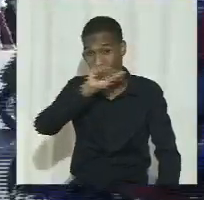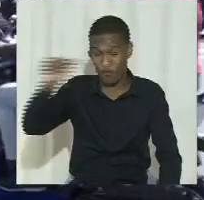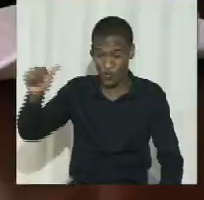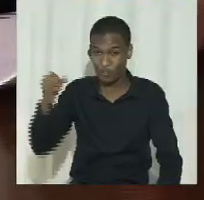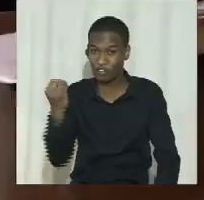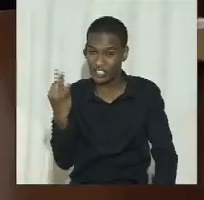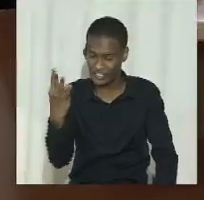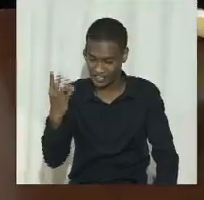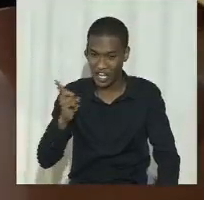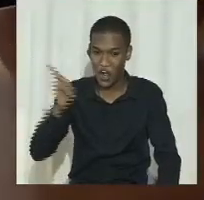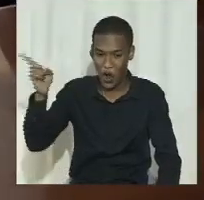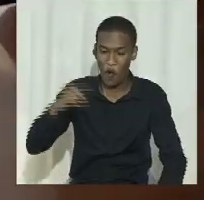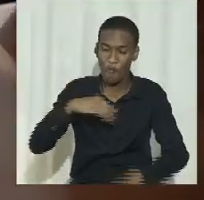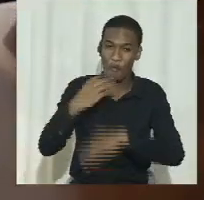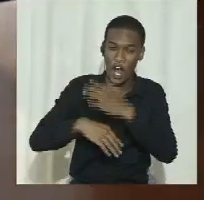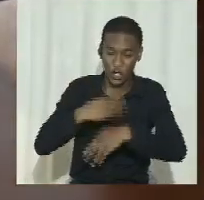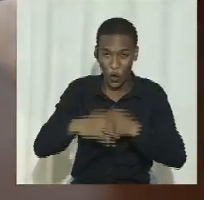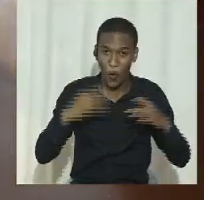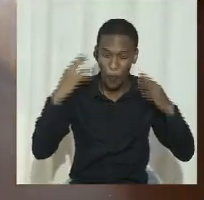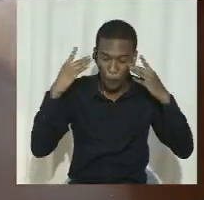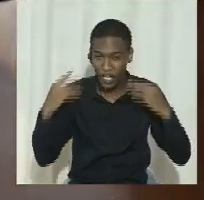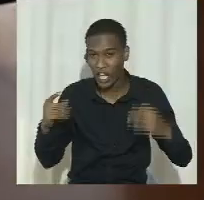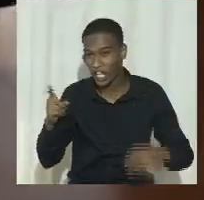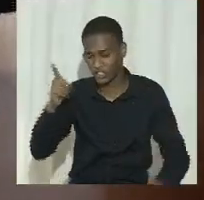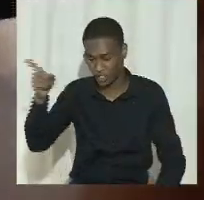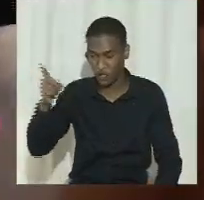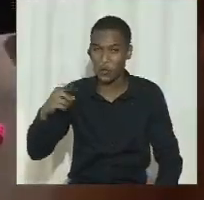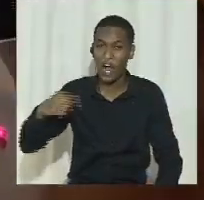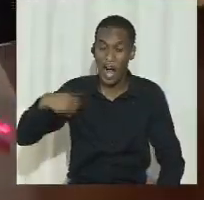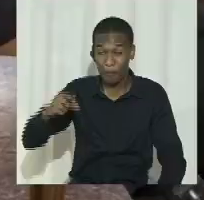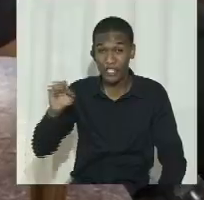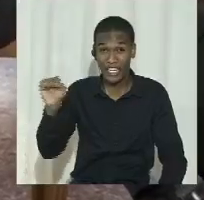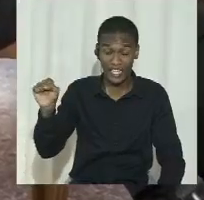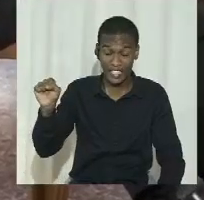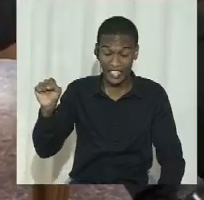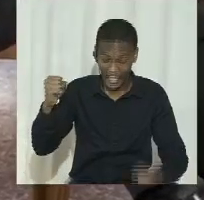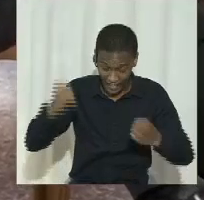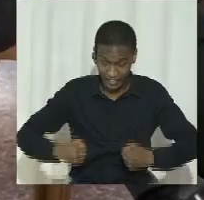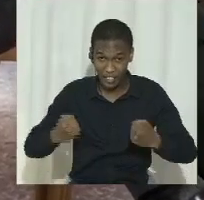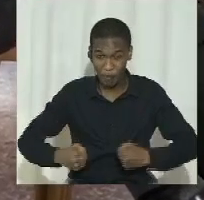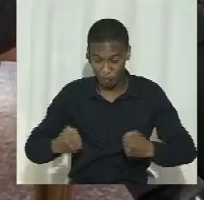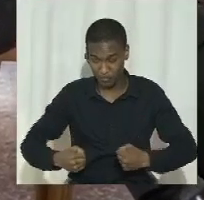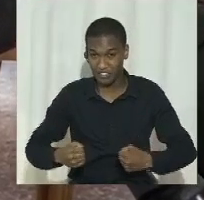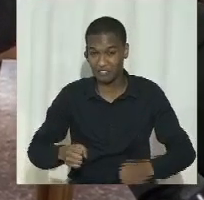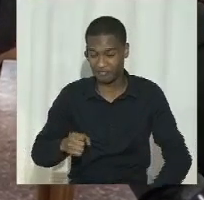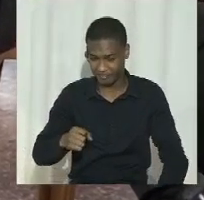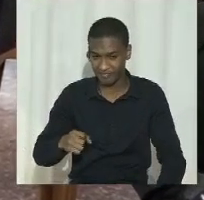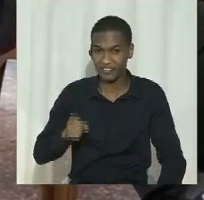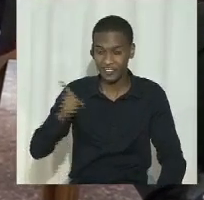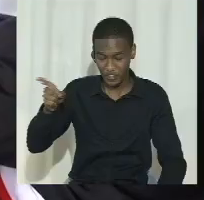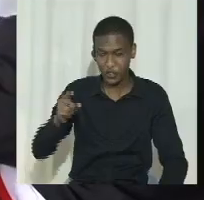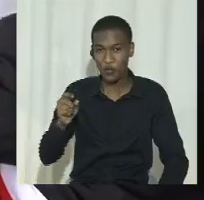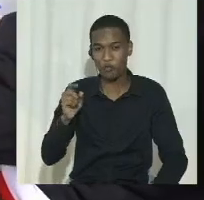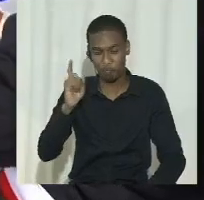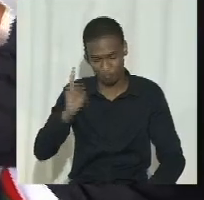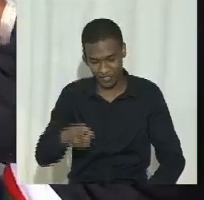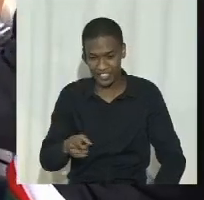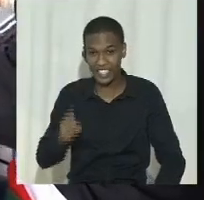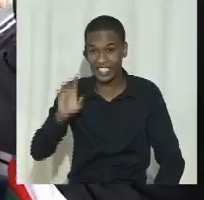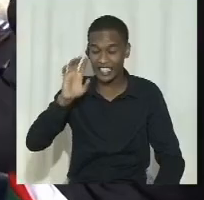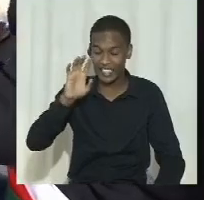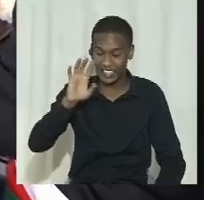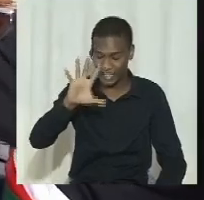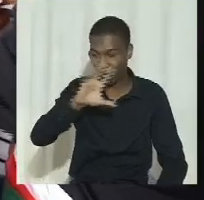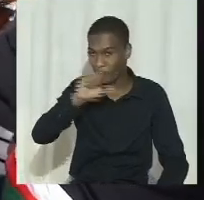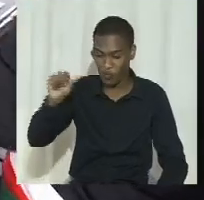ireo fisoratam-panambadiana tokony ho atao ny andro ny asabotsy 24 aprily eto amin'ny boriboritany voalohany.